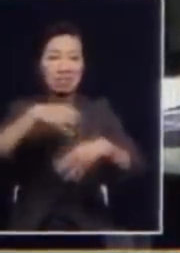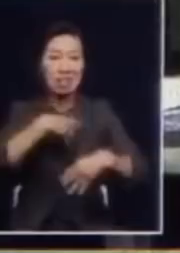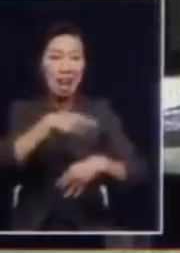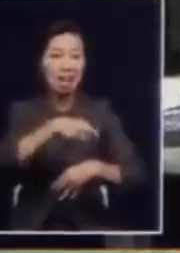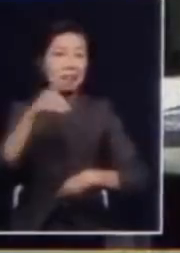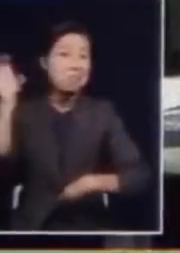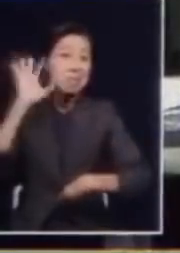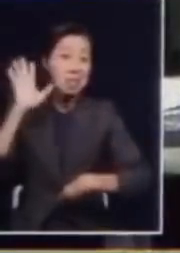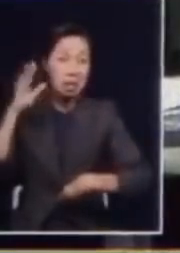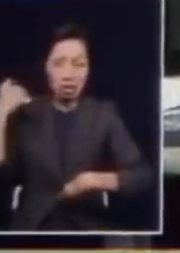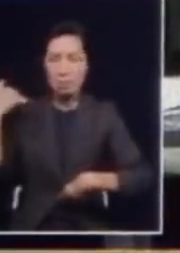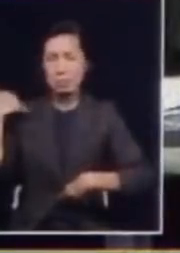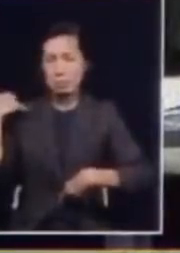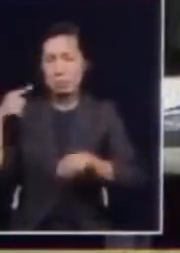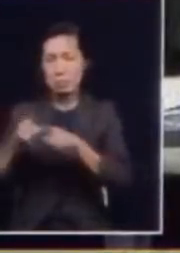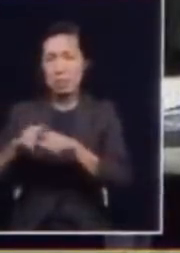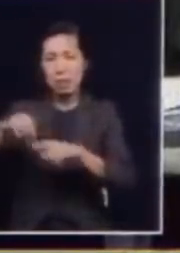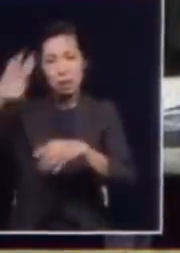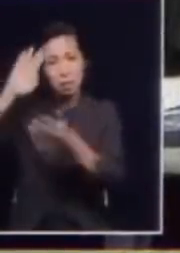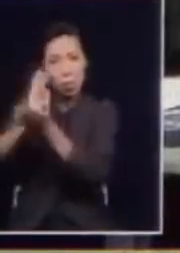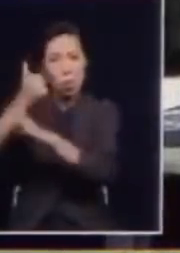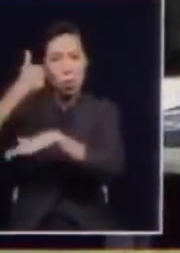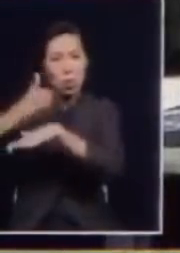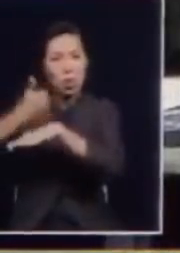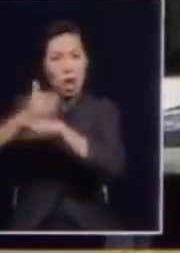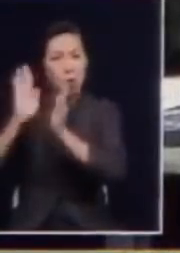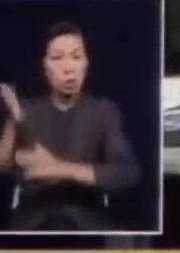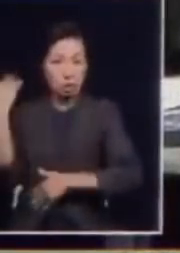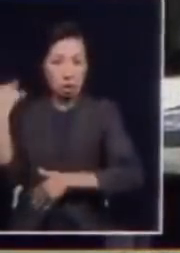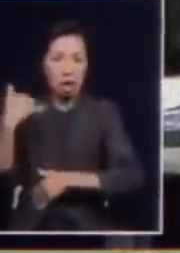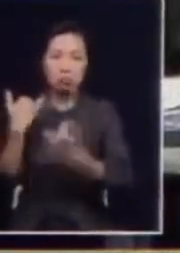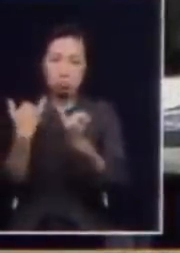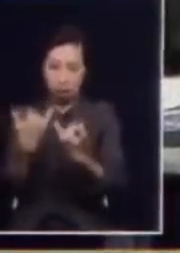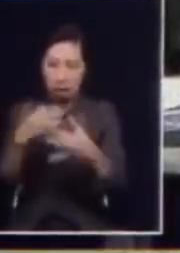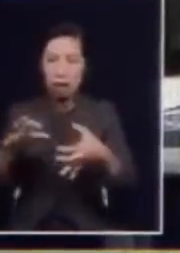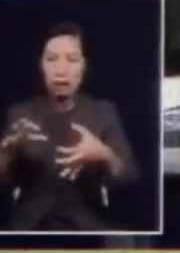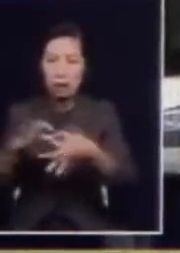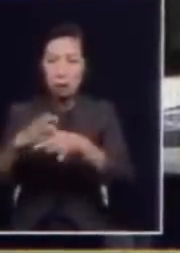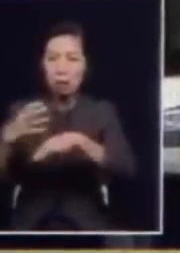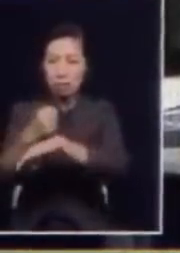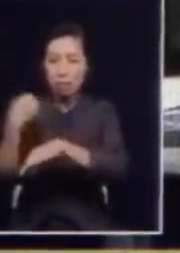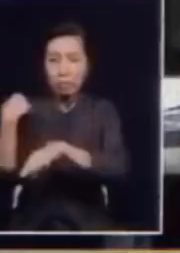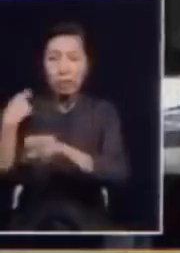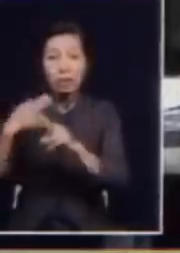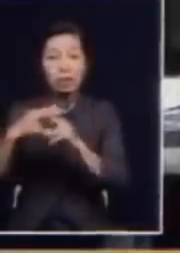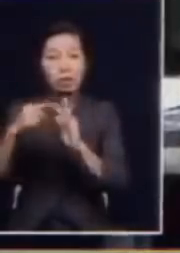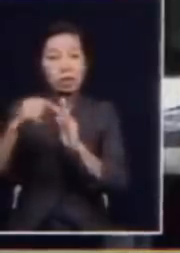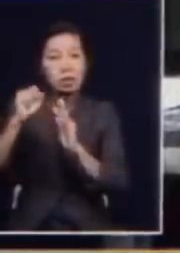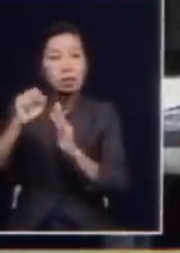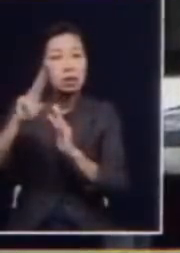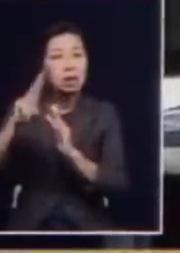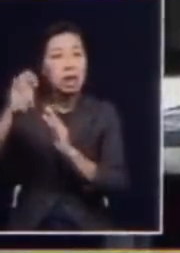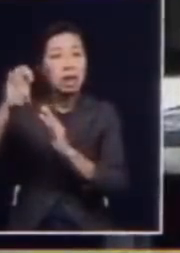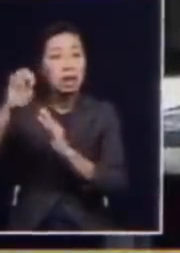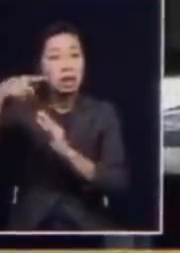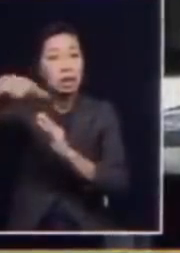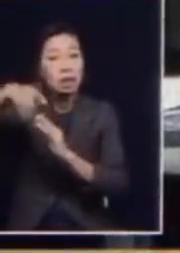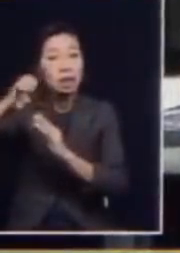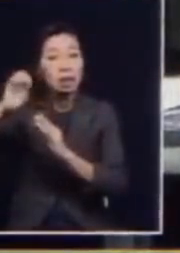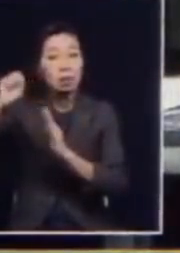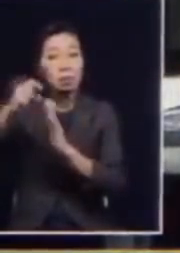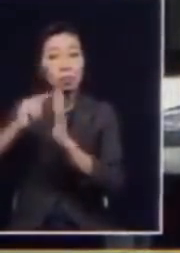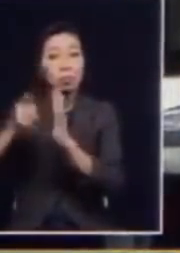มาลุยสมรภูมิทางการเมืองแบบเต็มตัวอย่างพลตำรวจเอกเสรีพิสุทธิ์เตมียเวทท่านก็ไม่เชื่อเหมือนกันแล้วก็ไม่เชื่อคำพูดแบบเด็กเลี้ยง